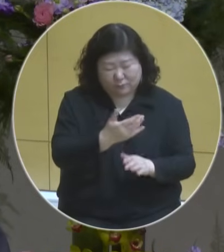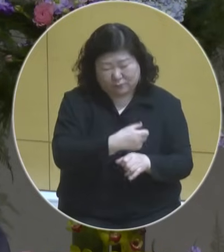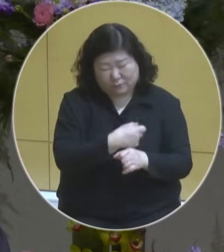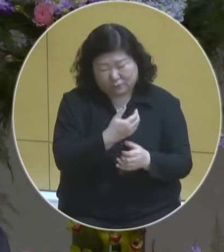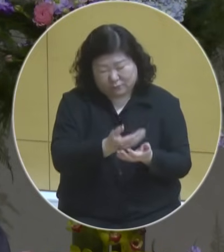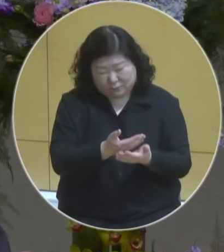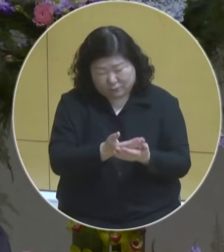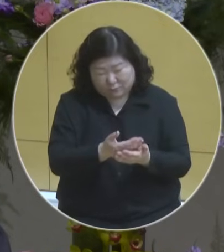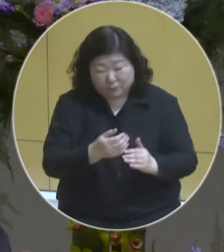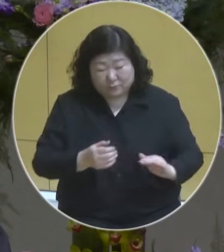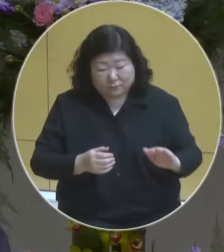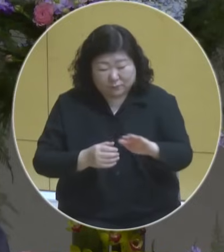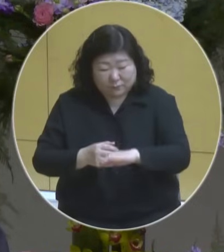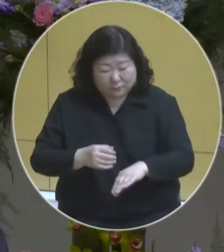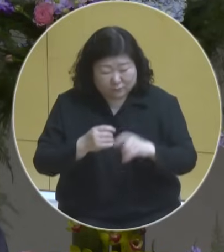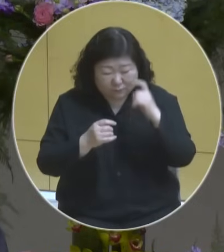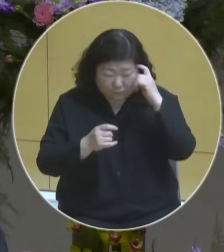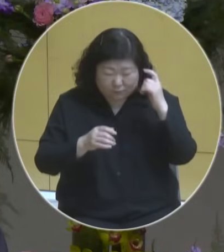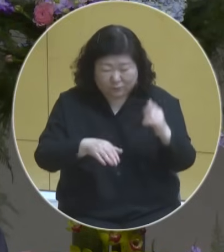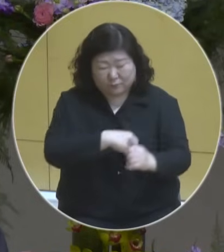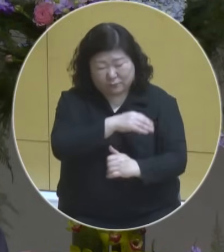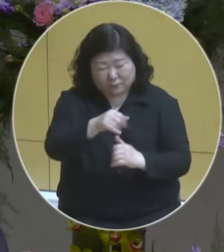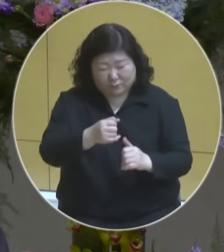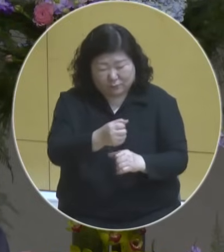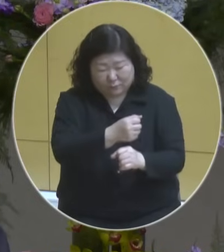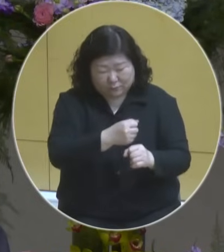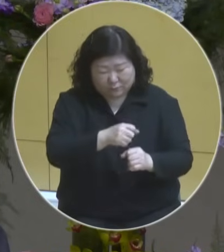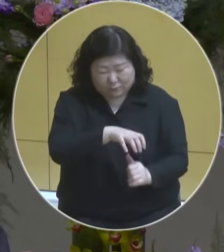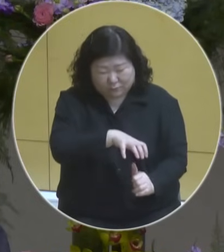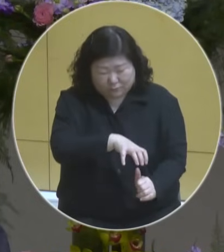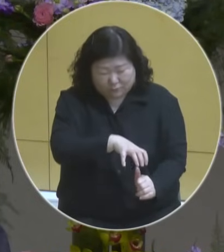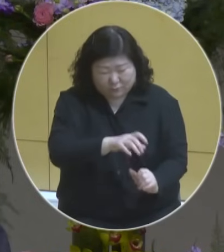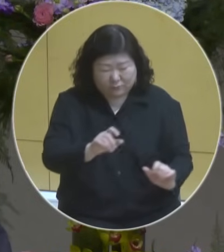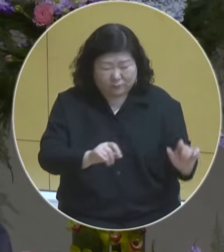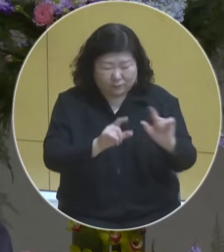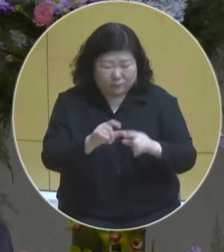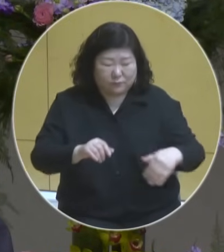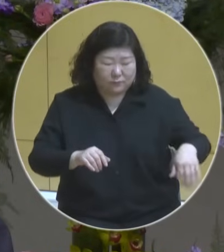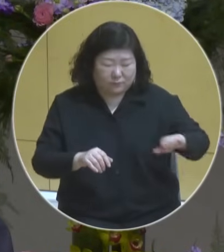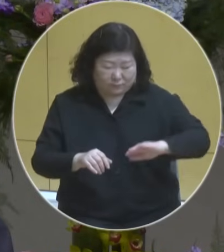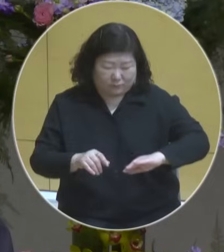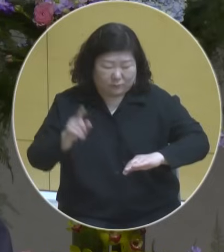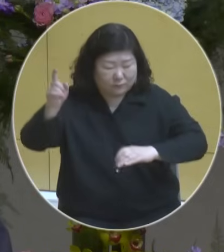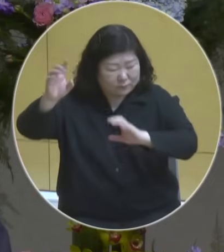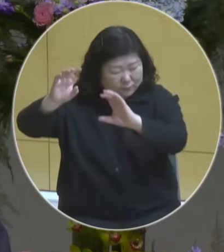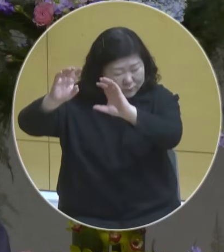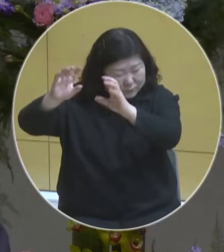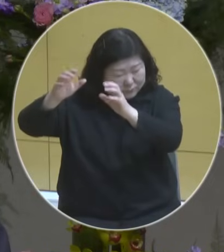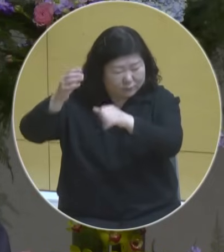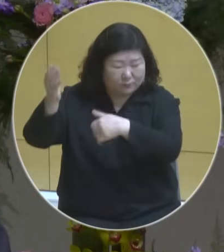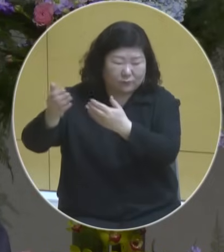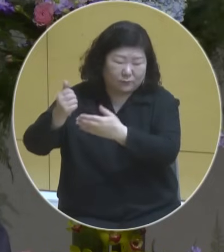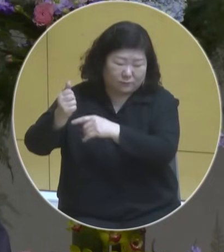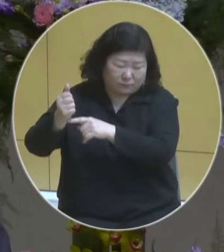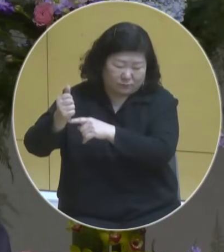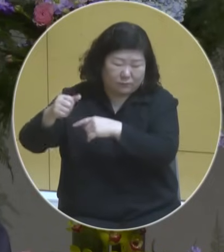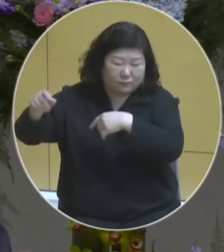우리의 생각과 우리의 환경 속에 묶여서 사는 저희들 천국에 하나님의